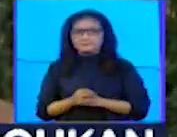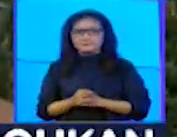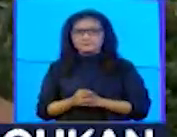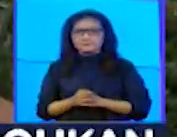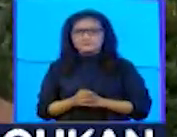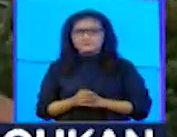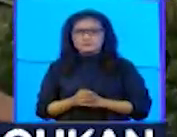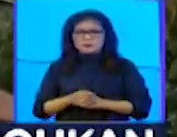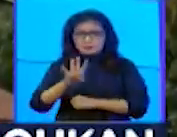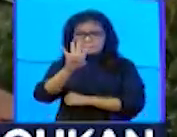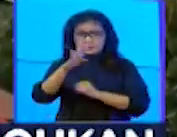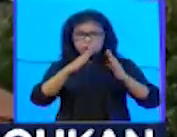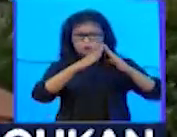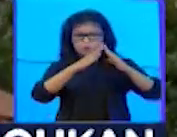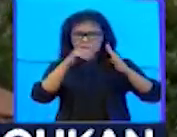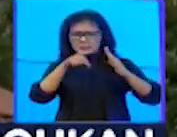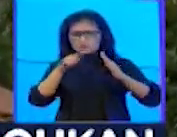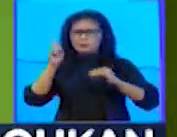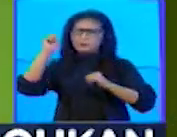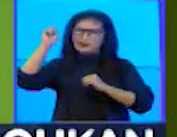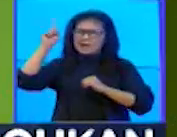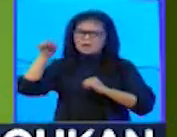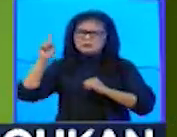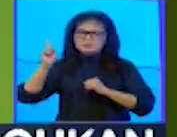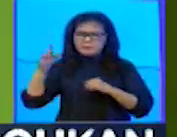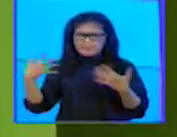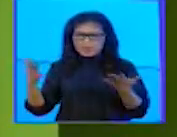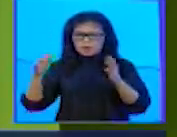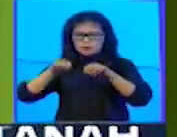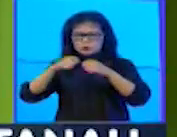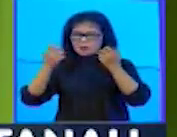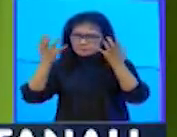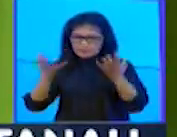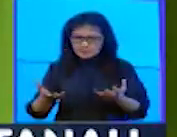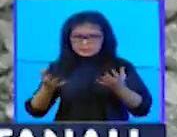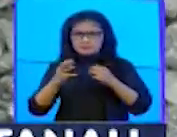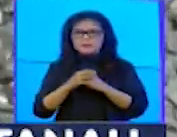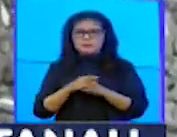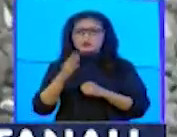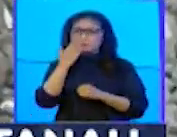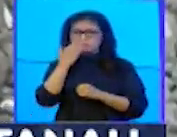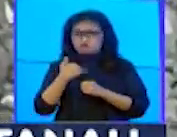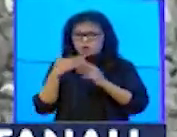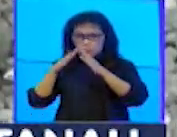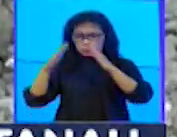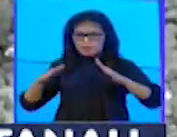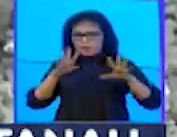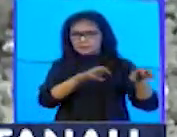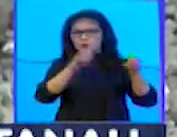Keempat rumah berbahaya untuk ditempati karena rusak berat. Sementara keempat keluarga pemilik rumah telah mengungsi ke rumah kerabat.